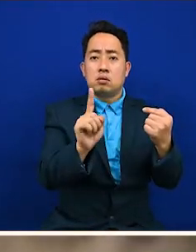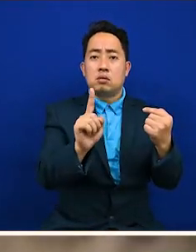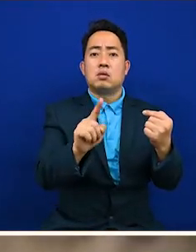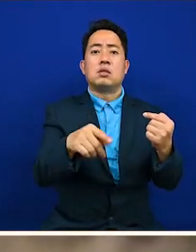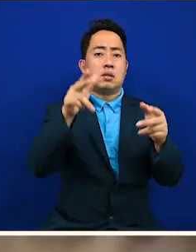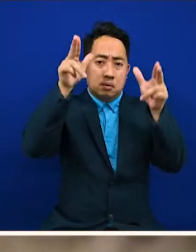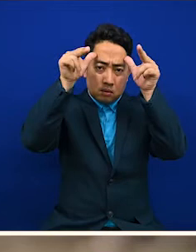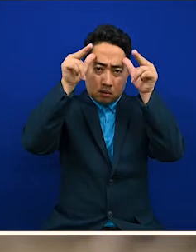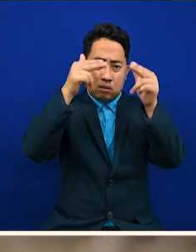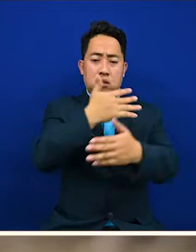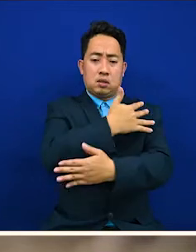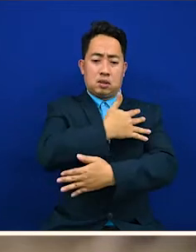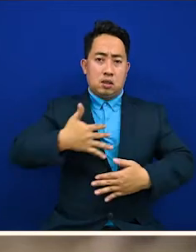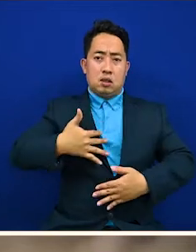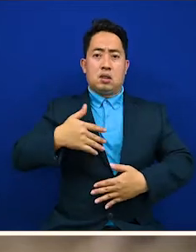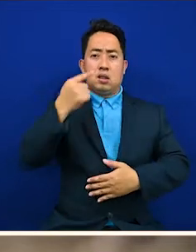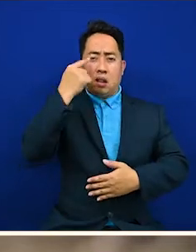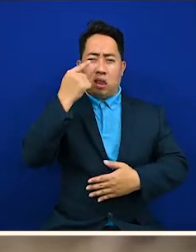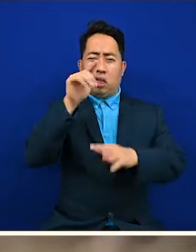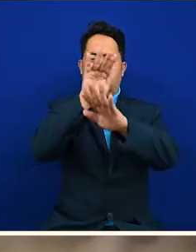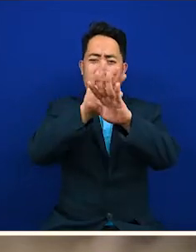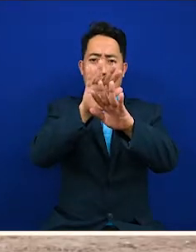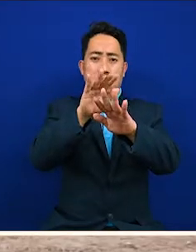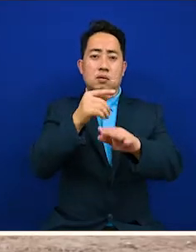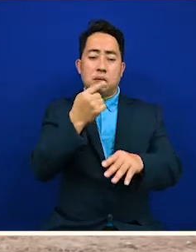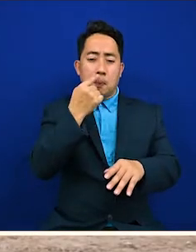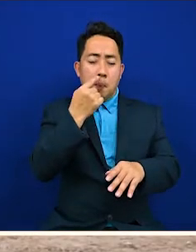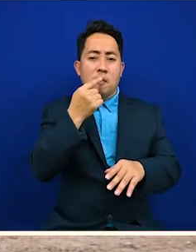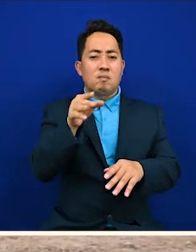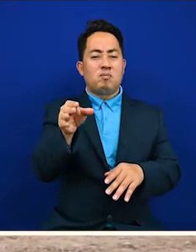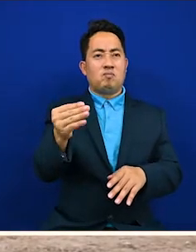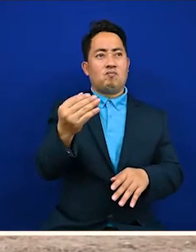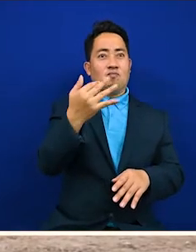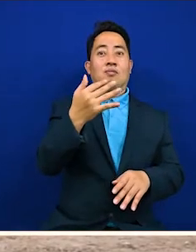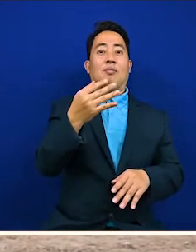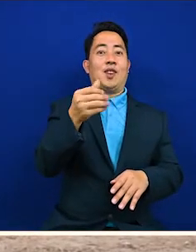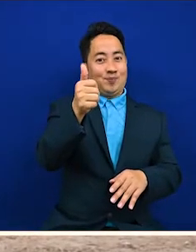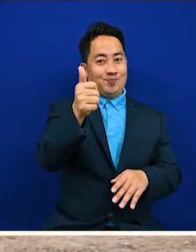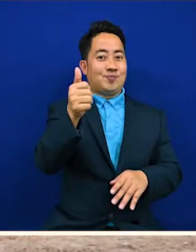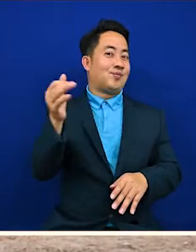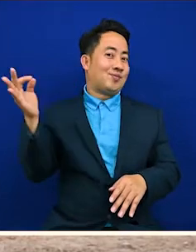าไม่ค่อยดีแต่ว่าก็มีจมูกและหูที่ไวมากฟันคมพบทั่วไปใน